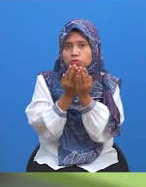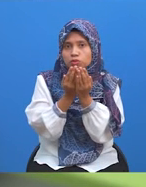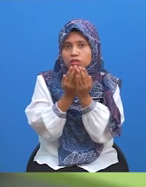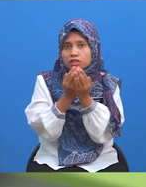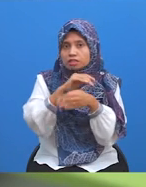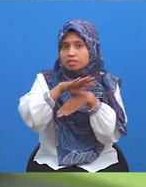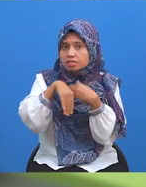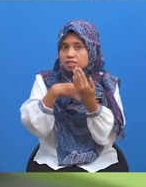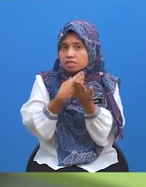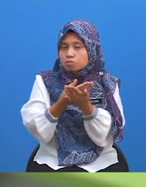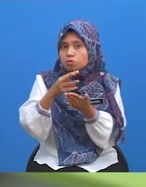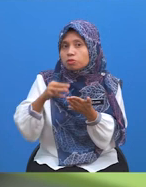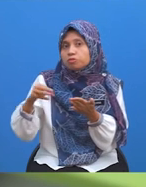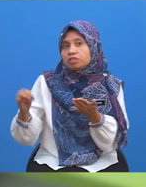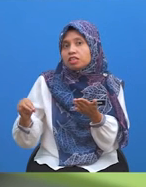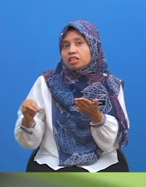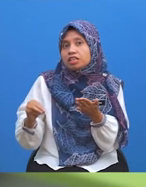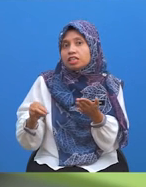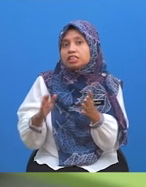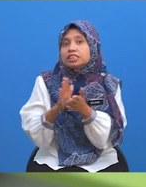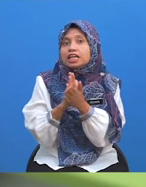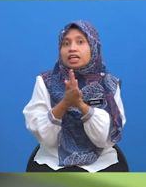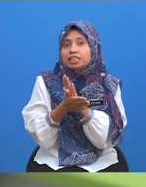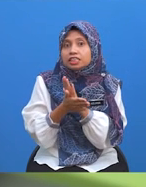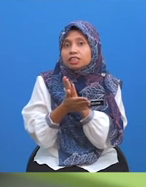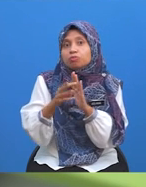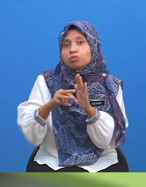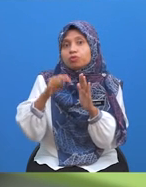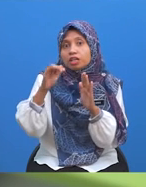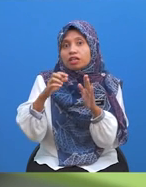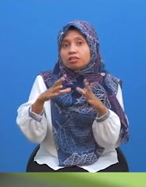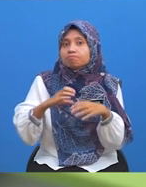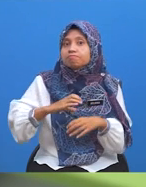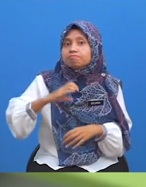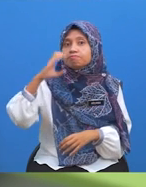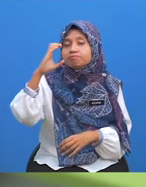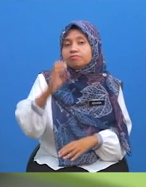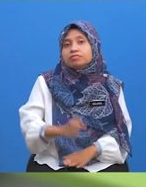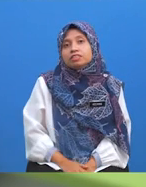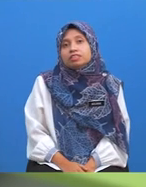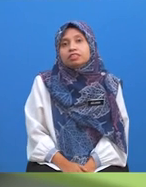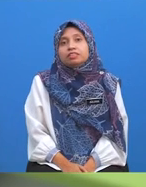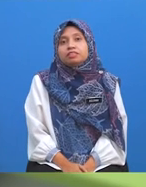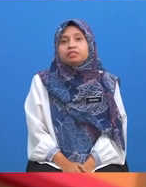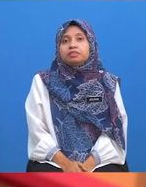Cikgu doakan semua murid menjadi murid yang cemerlang.